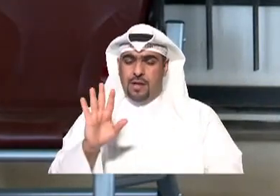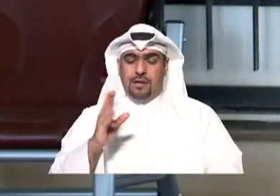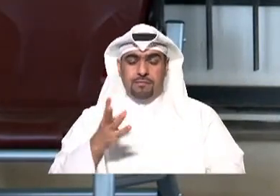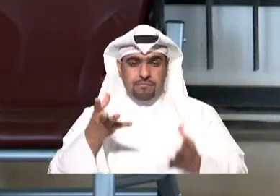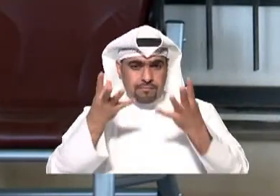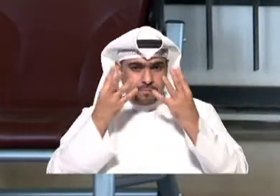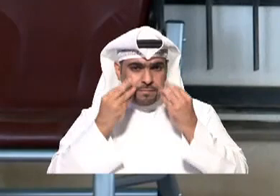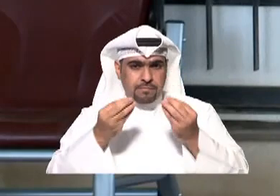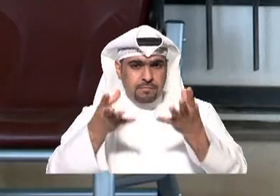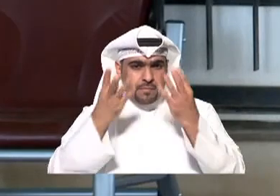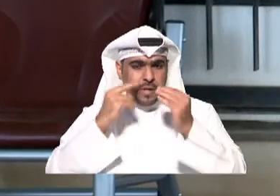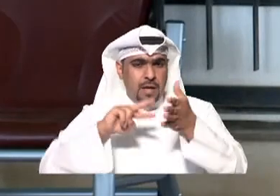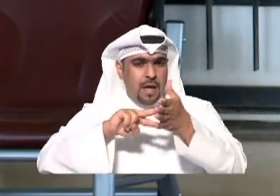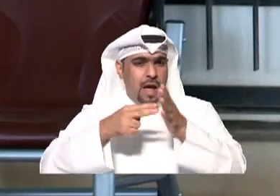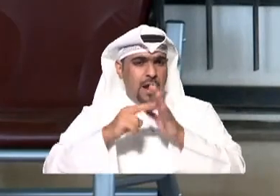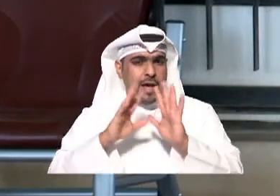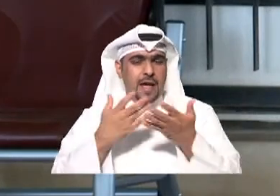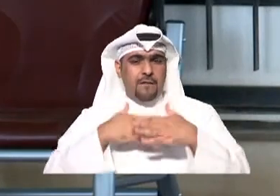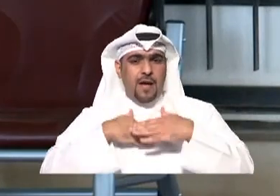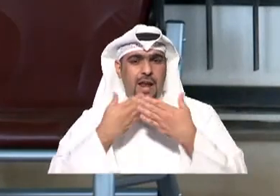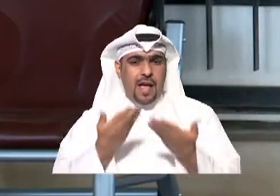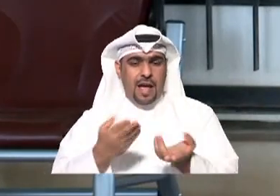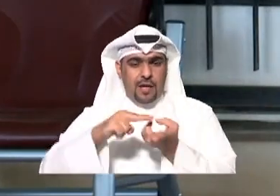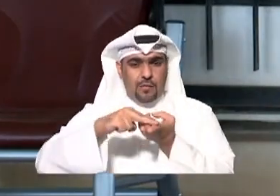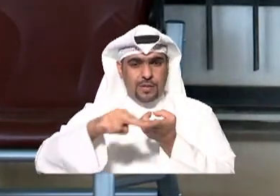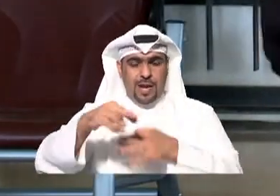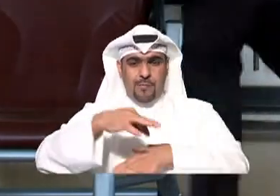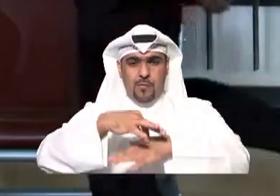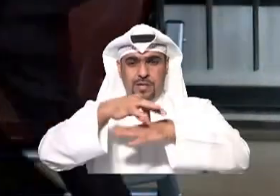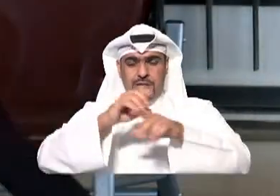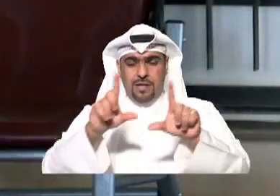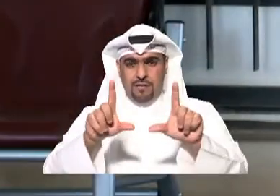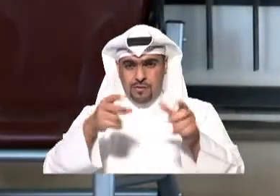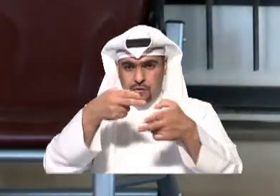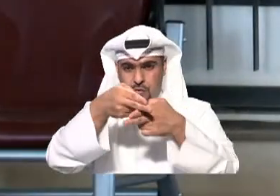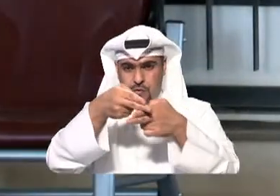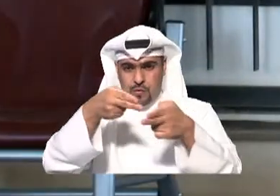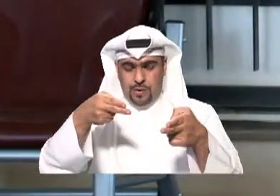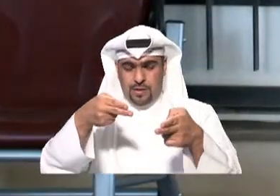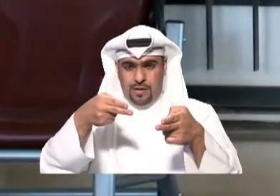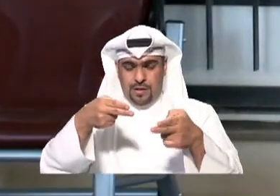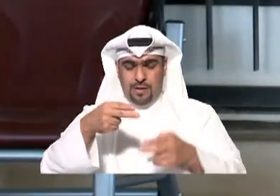في الإنسانية وحب الخير. لتلفزيون دولة الكويت أماني عبد الرحمن السيد، الخرطوم.